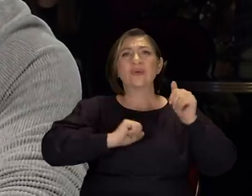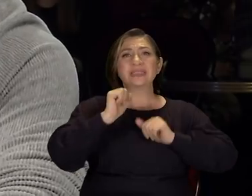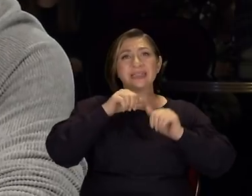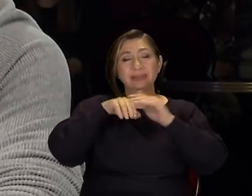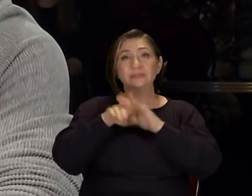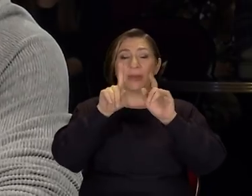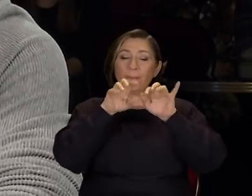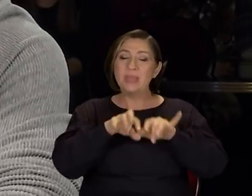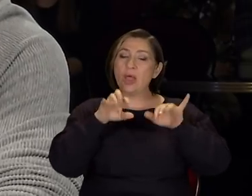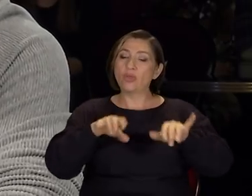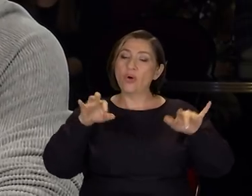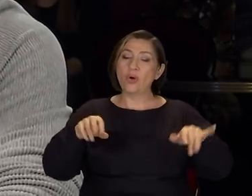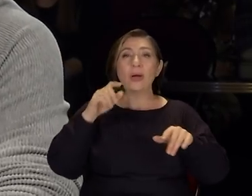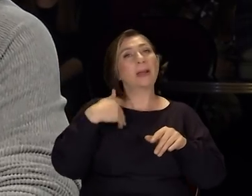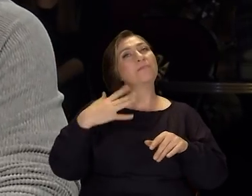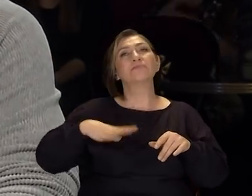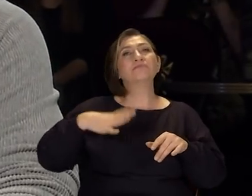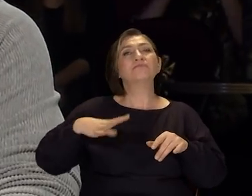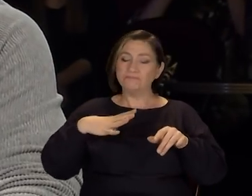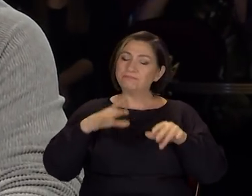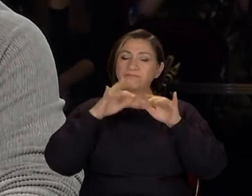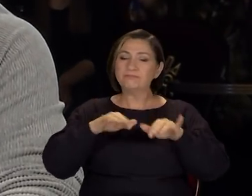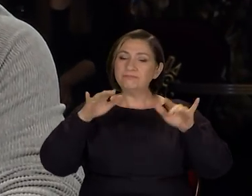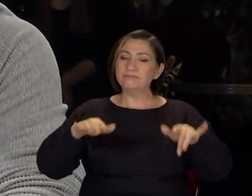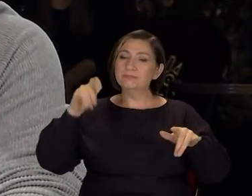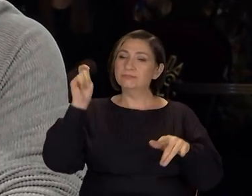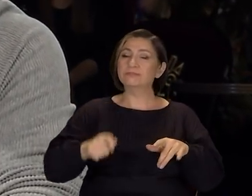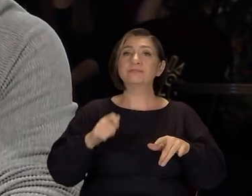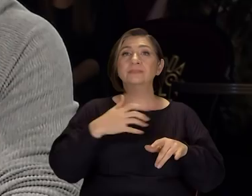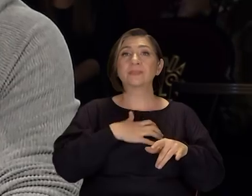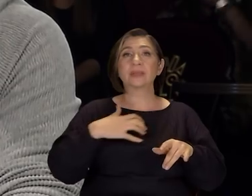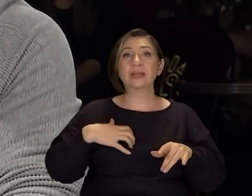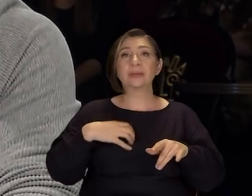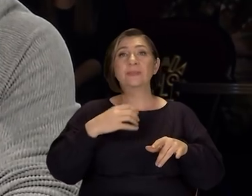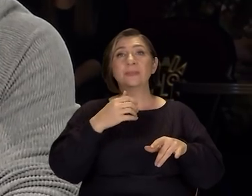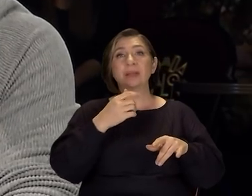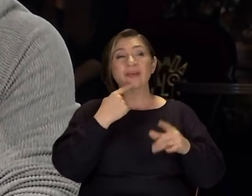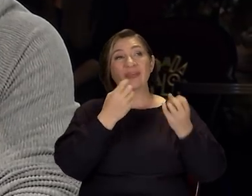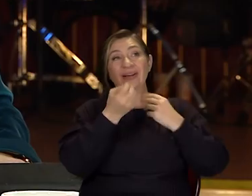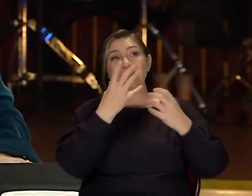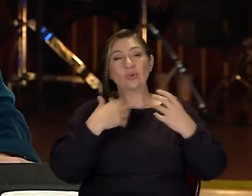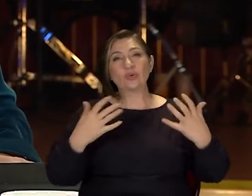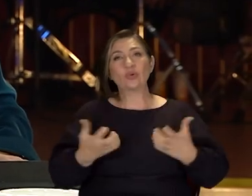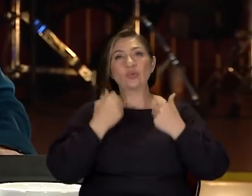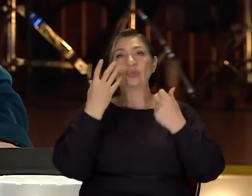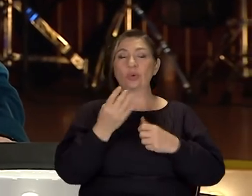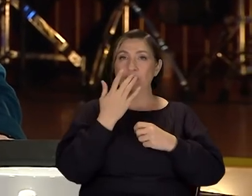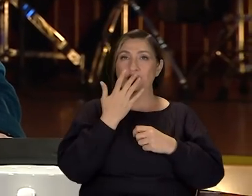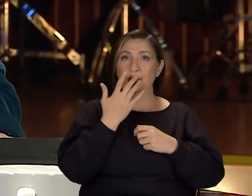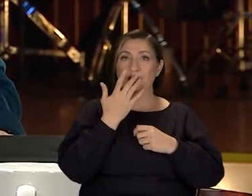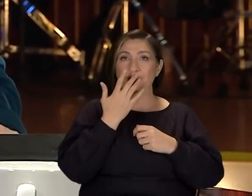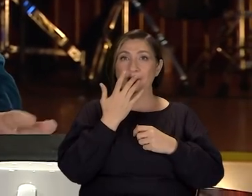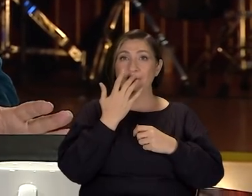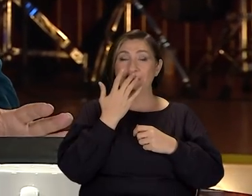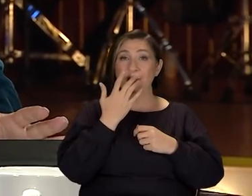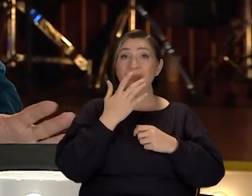bir de piyano çalayım dedim. Evet. Böyle çaldım ve tek seferde bıraktım. Annemin de maillerinden kurtulmuş oldum yani. Maşallah maşallah. Bir de